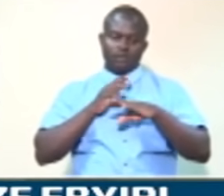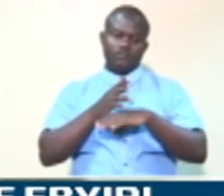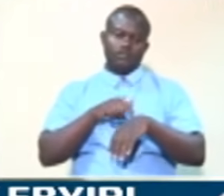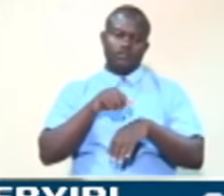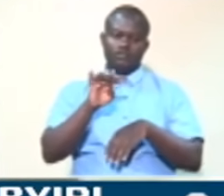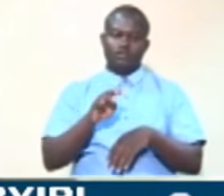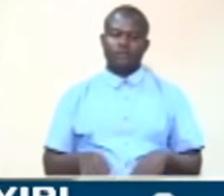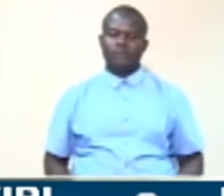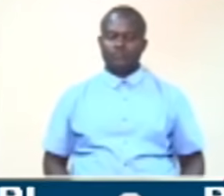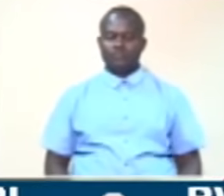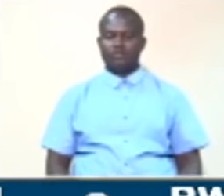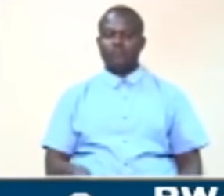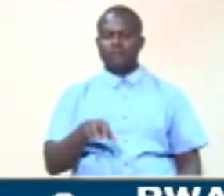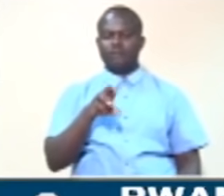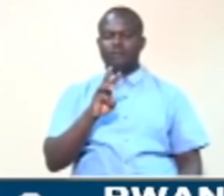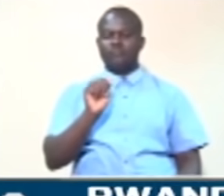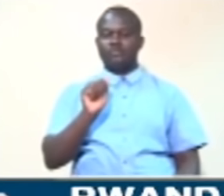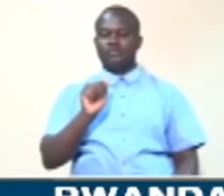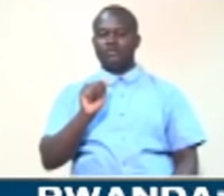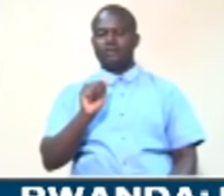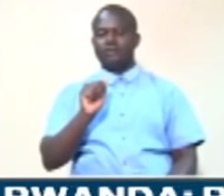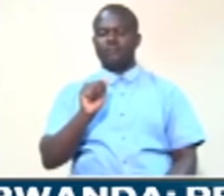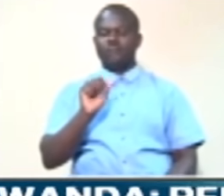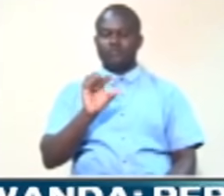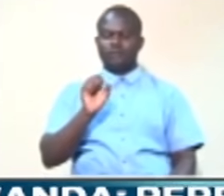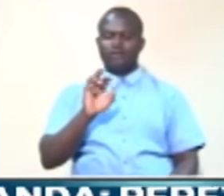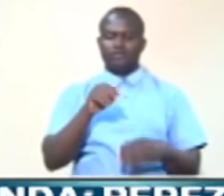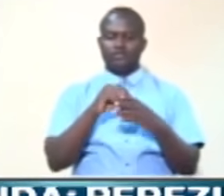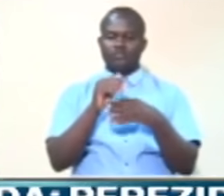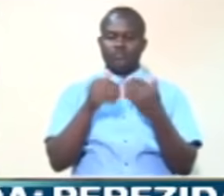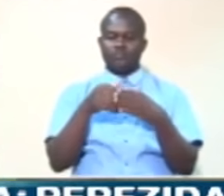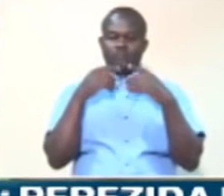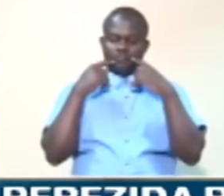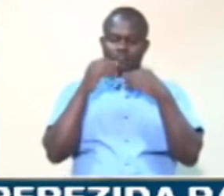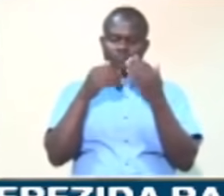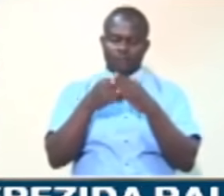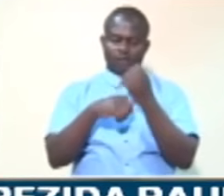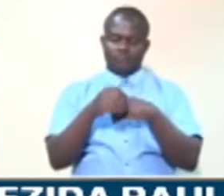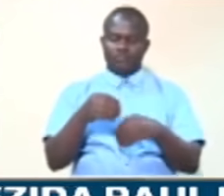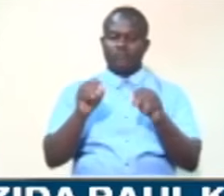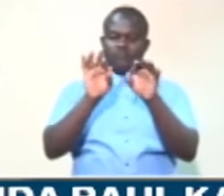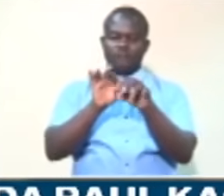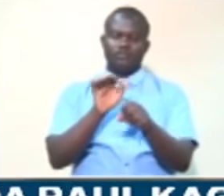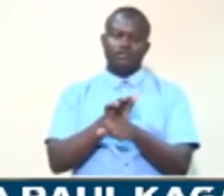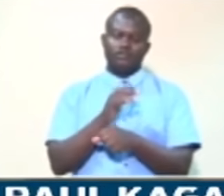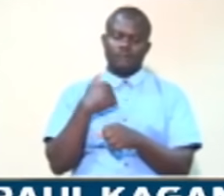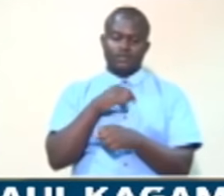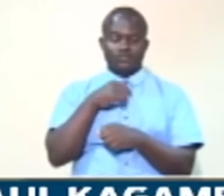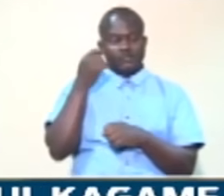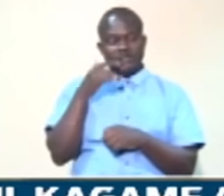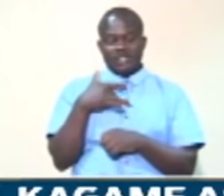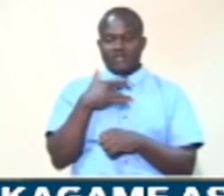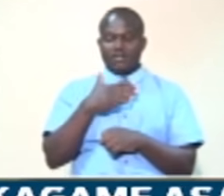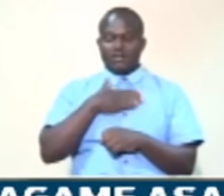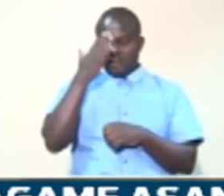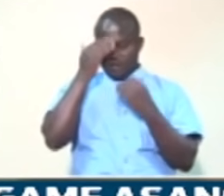mwaka. Rwagasore kimwe n'abandi baturage bitabira iki gikorwa bavuga ko ari igikorwa baha agaciro gakomeye. Mba numva nishimye rwose